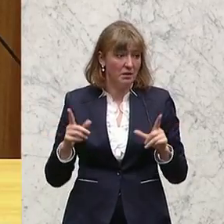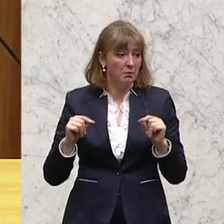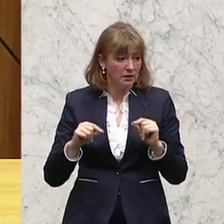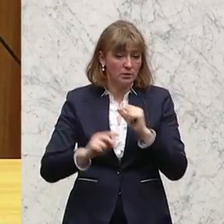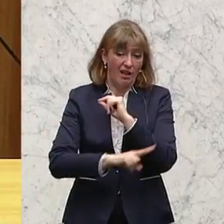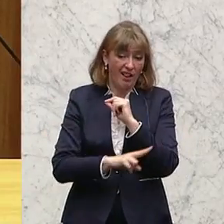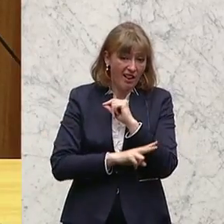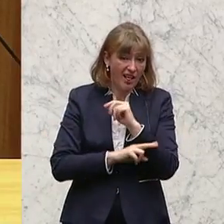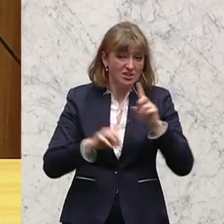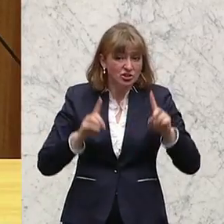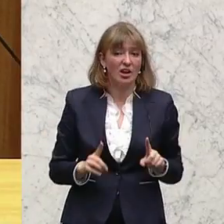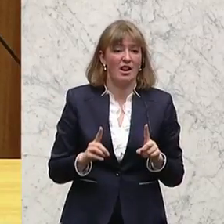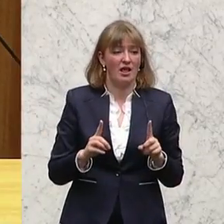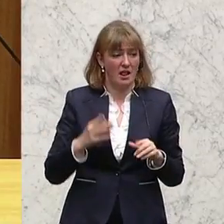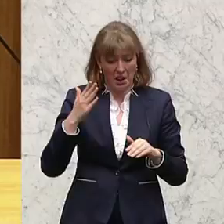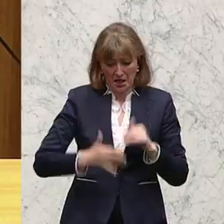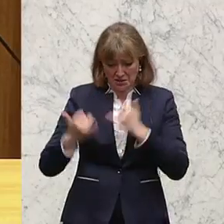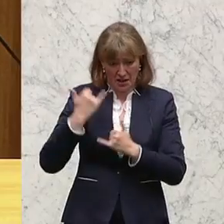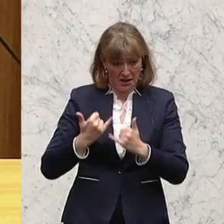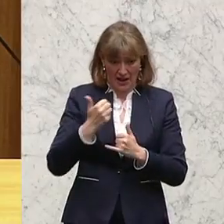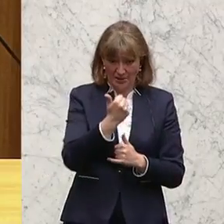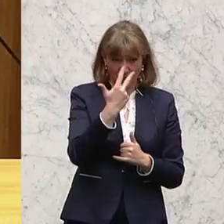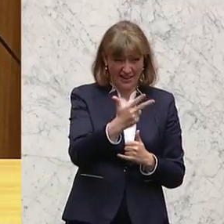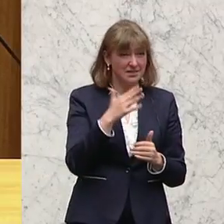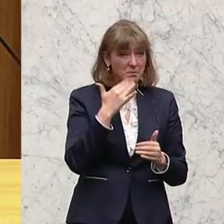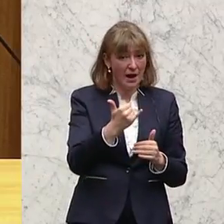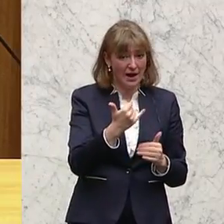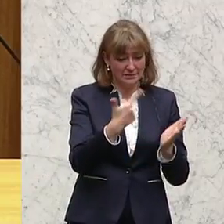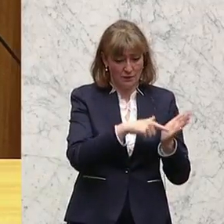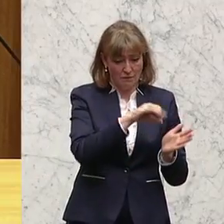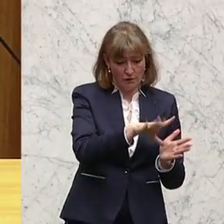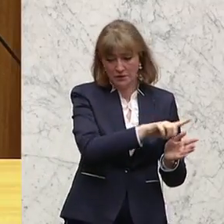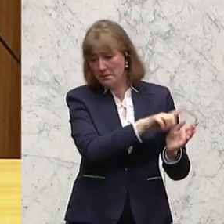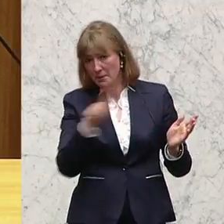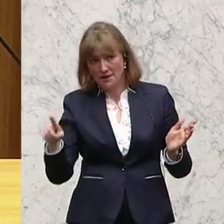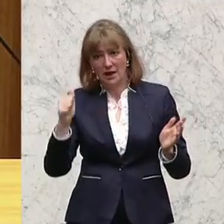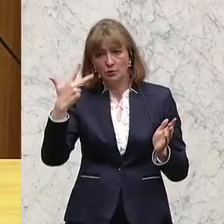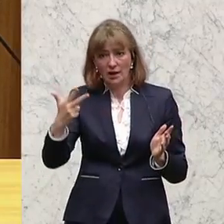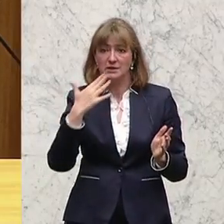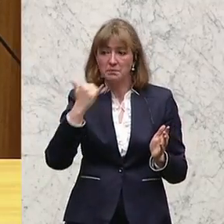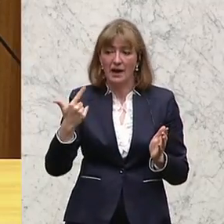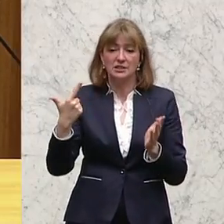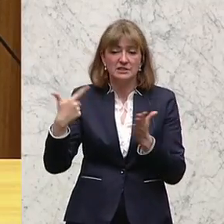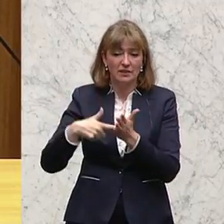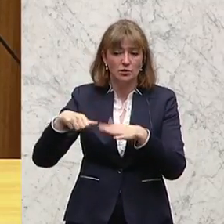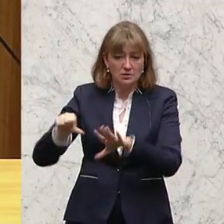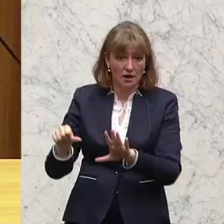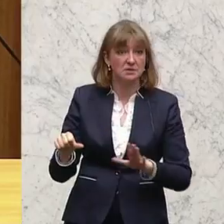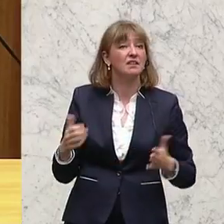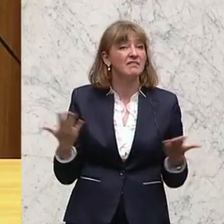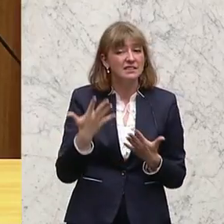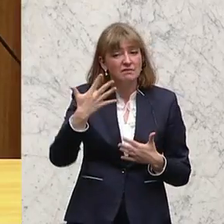der Lehrstellen allein im letzten Jahr vom 31. Mai 2015 bis 31. Mai 2016 ist